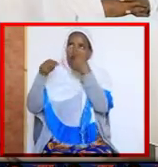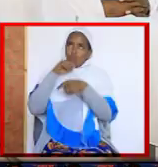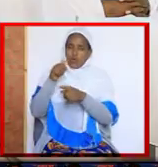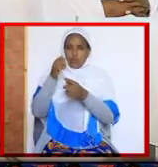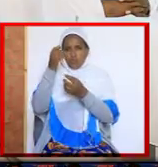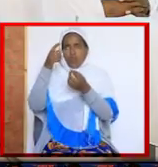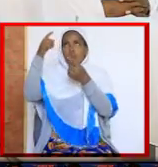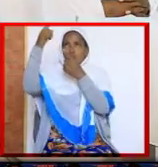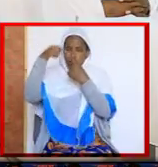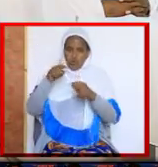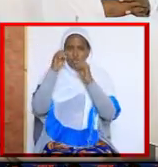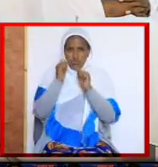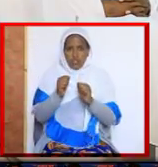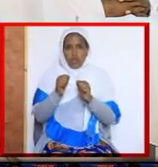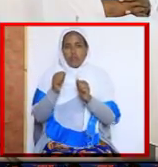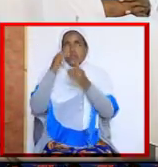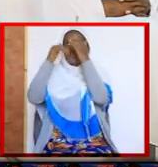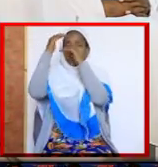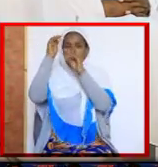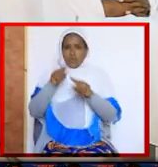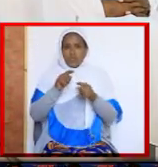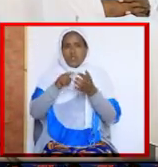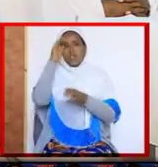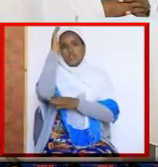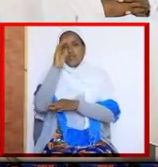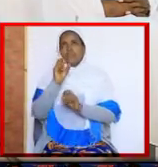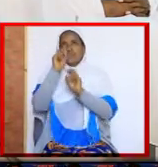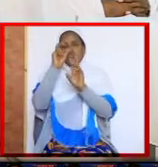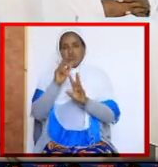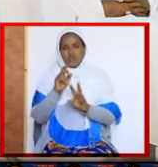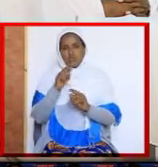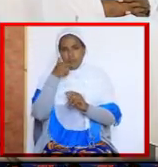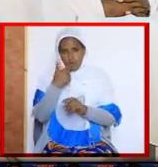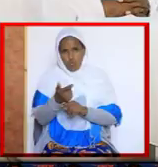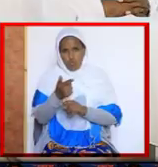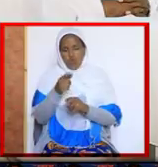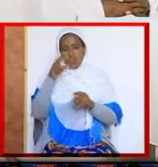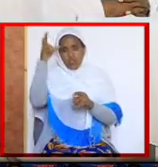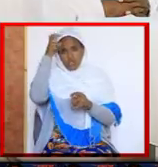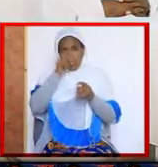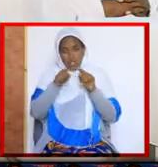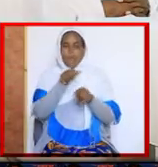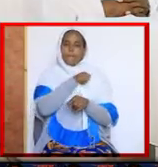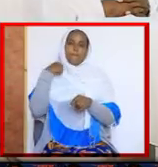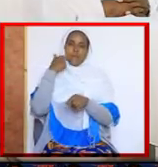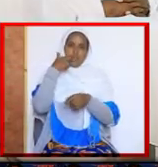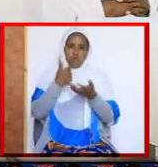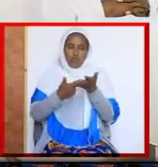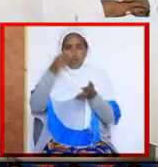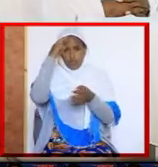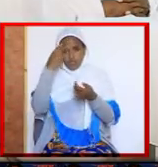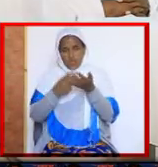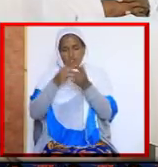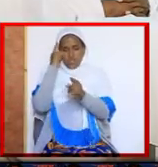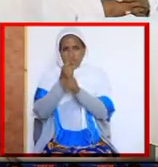የወረደ ነው። ግን ለእግዚአብሔር እሺ በጀ በሉ፣ ለሰይጣን ግን እምቢ በሉ እንዳለ ያዕቆብ 4:7 ላይ ልክ በዚህ አይነት እናንተም